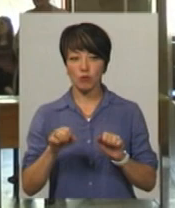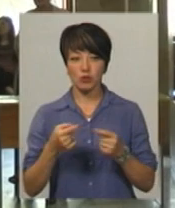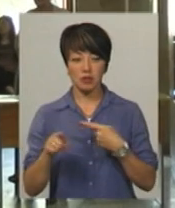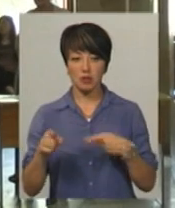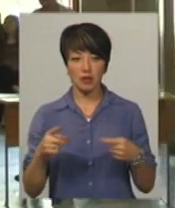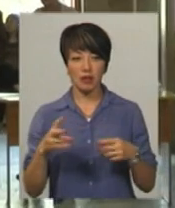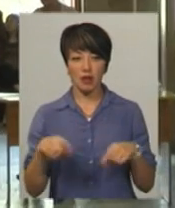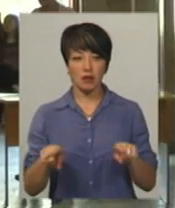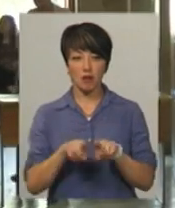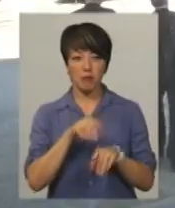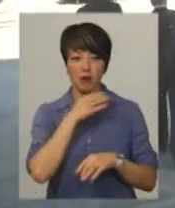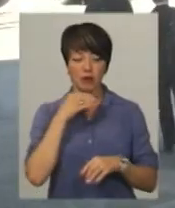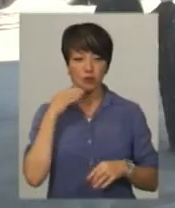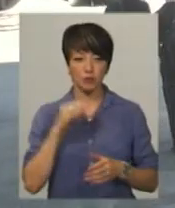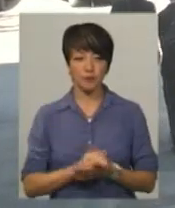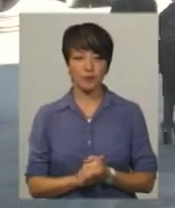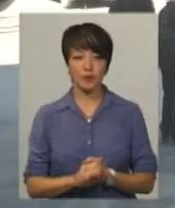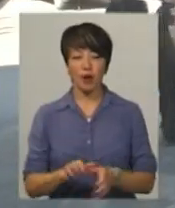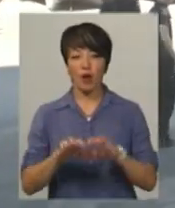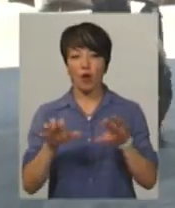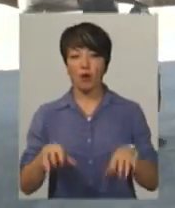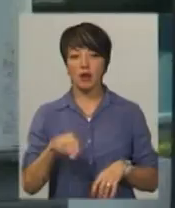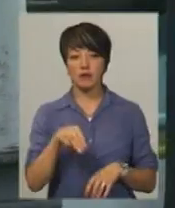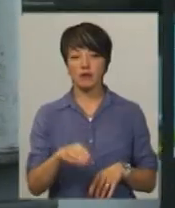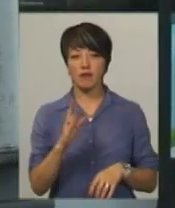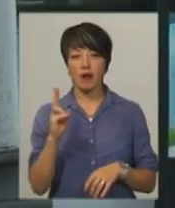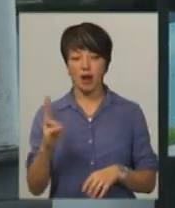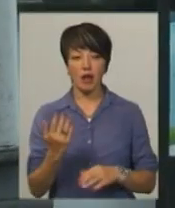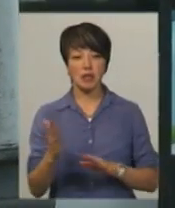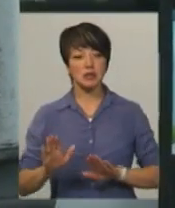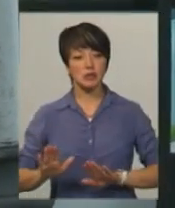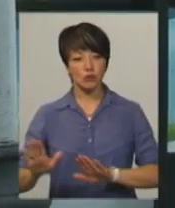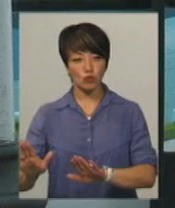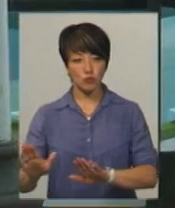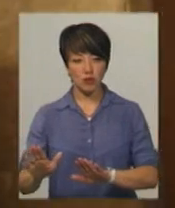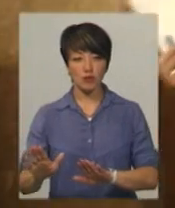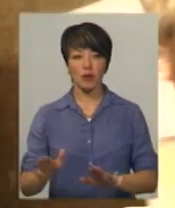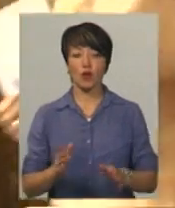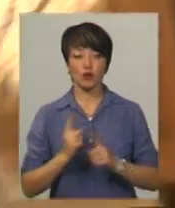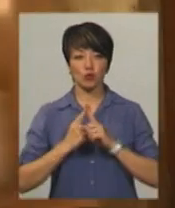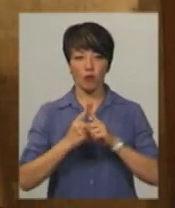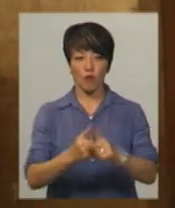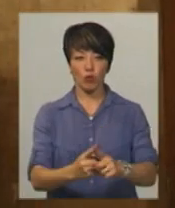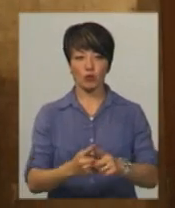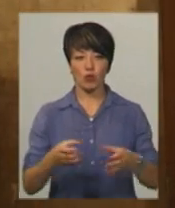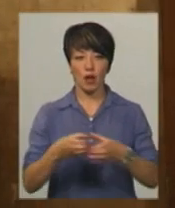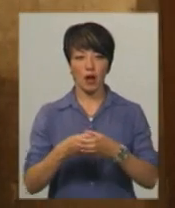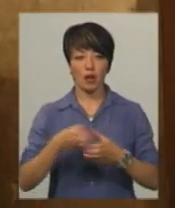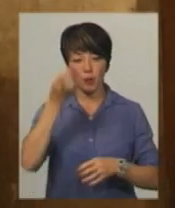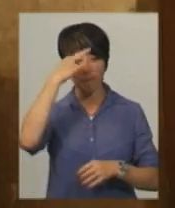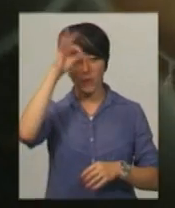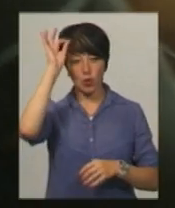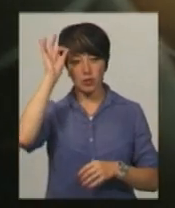але не набагато. Голів ТВК та їхніх заступників, які отримали бюлетені, супроводжують наряди поліції. Поліція загалом